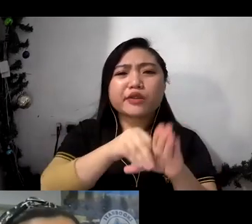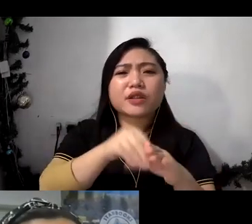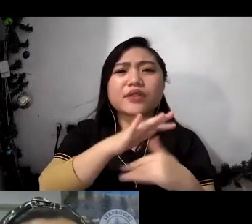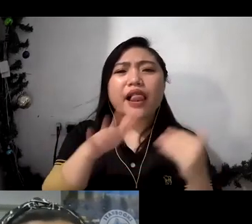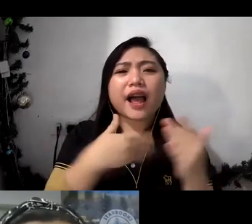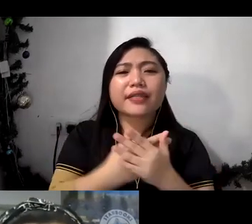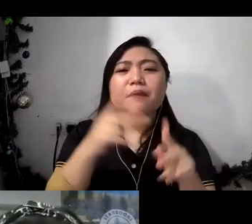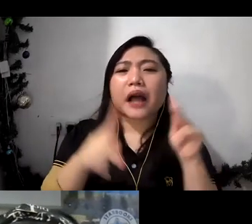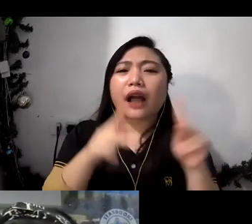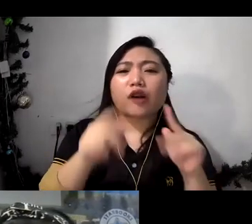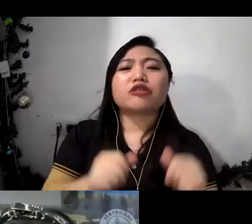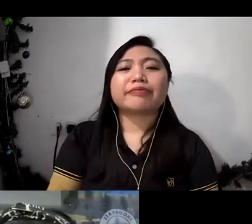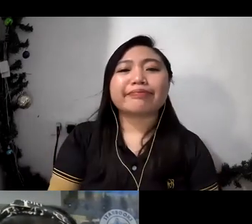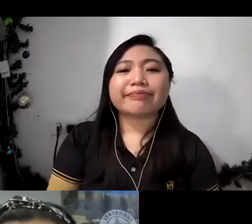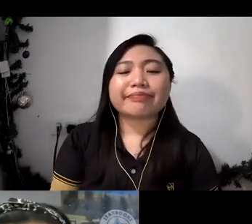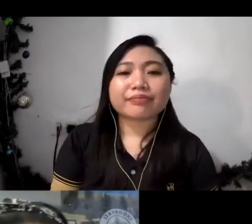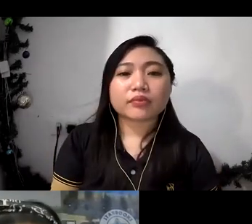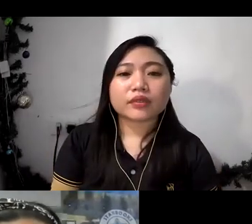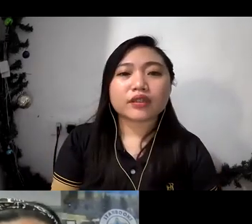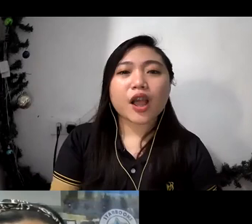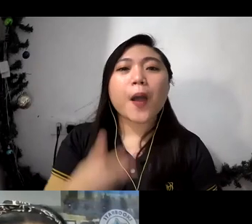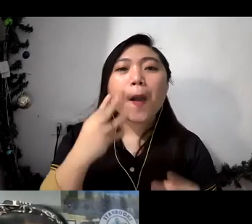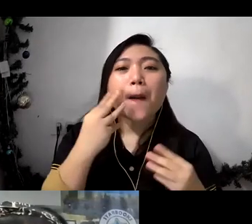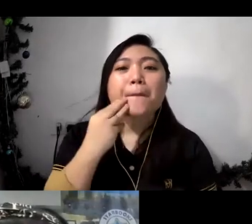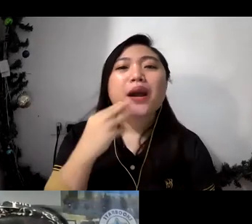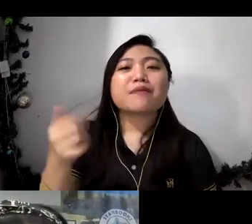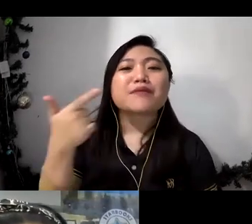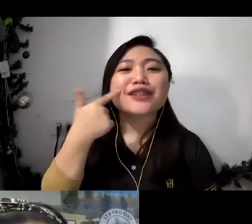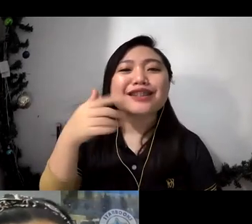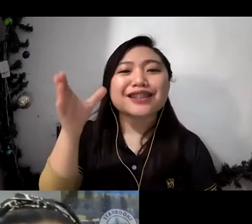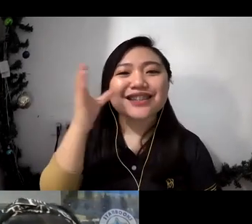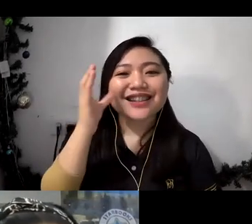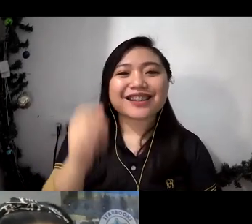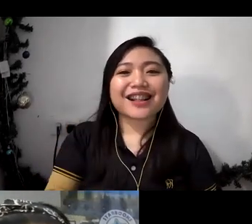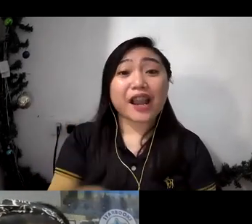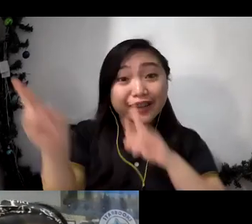So, Ma'am Gichelle, ready na tayo for questions?